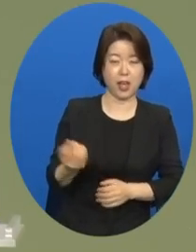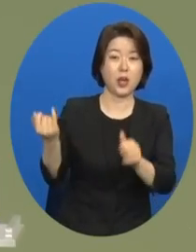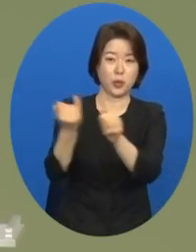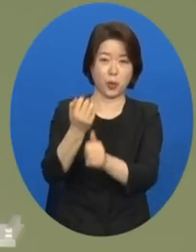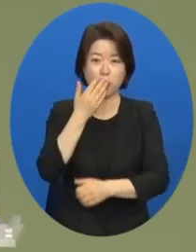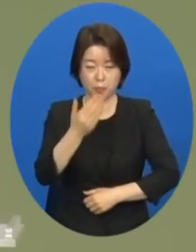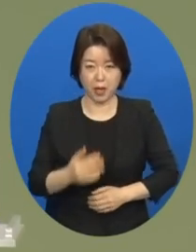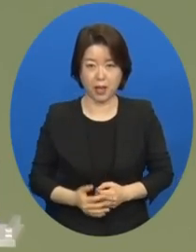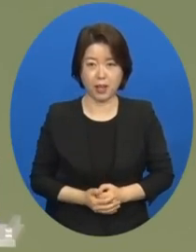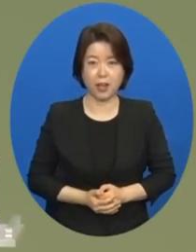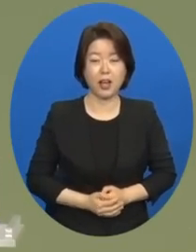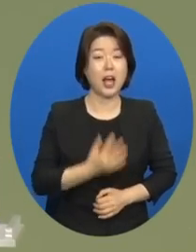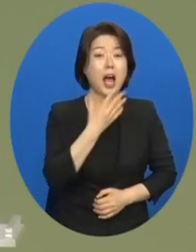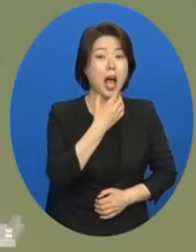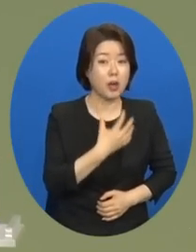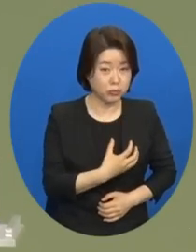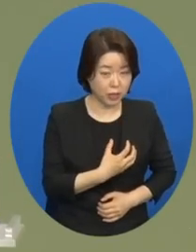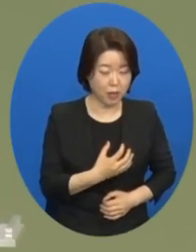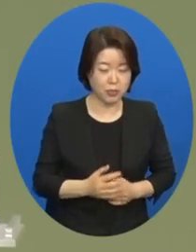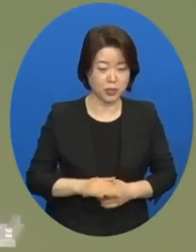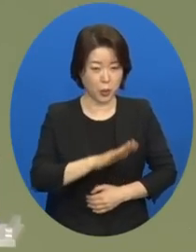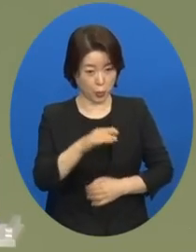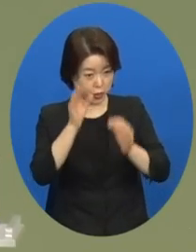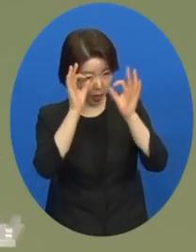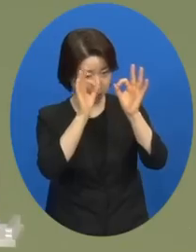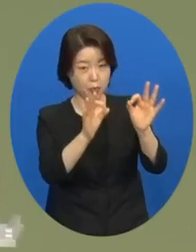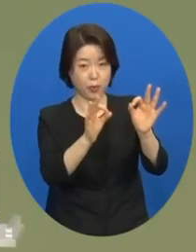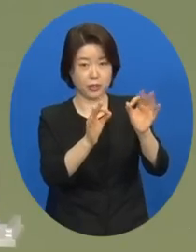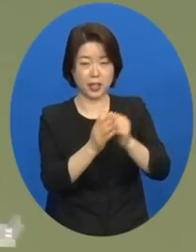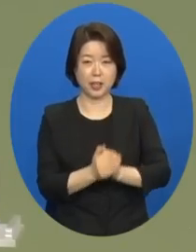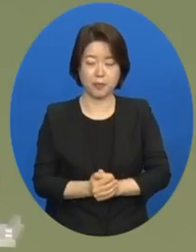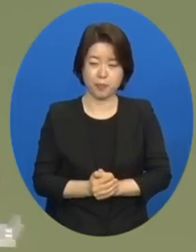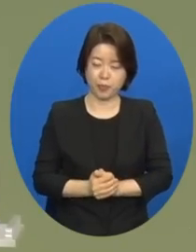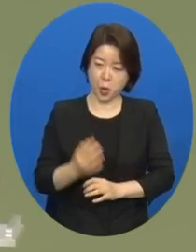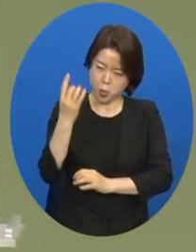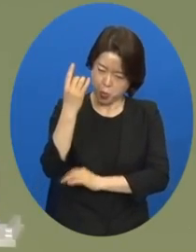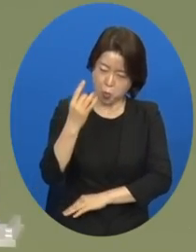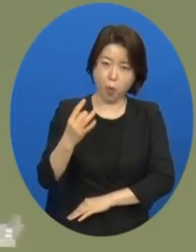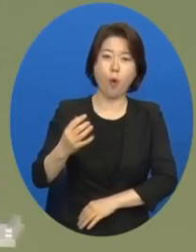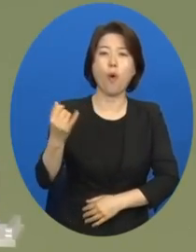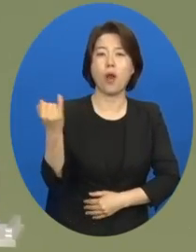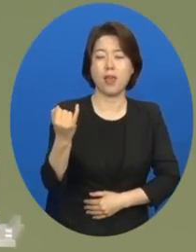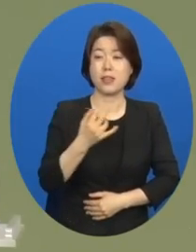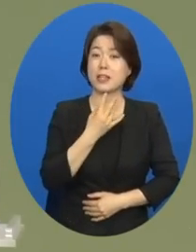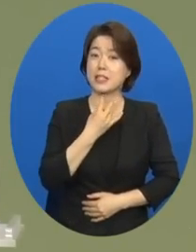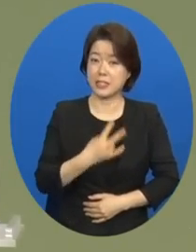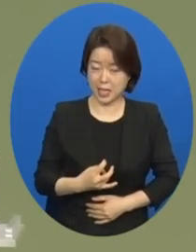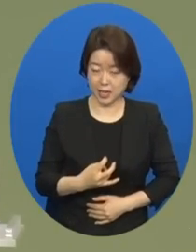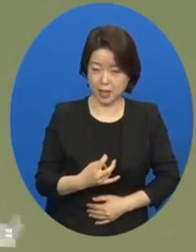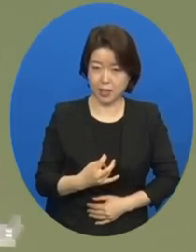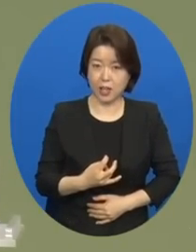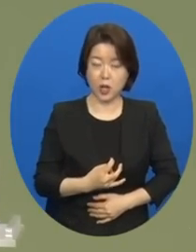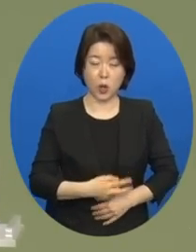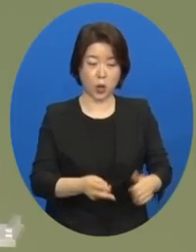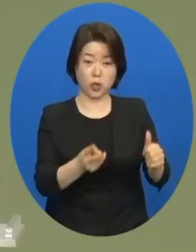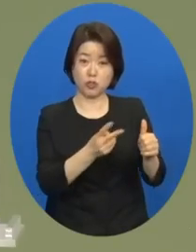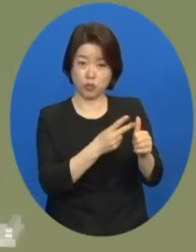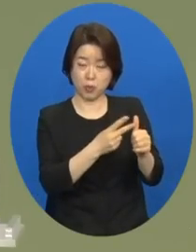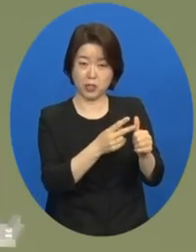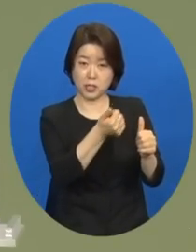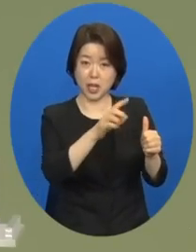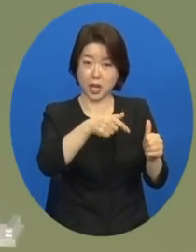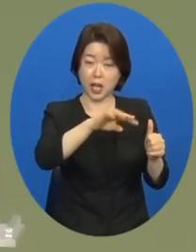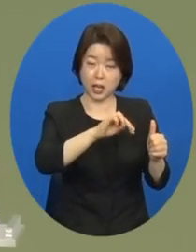이제 우리가 볼 때 조강지처 살아가 있고 첩인 하갈과